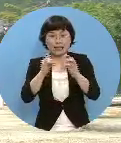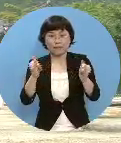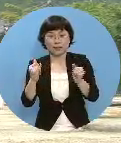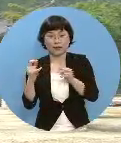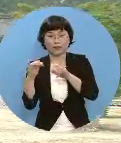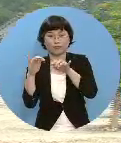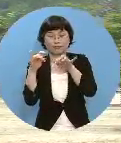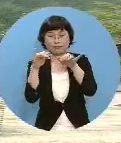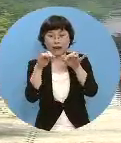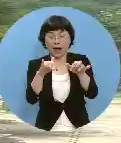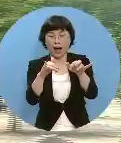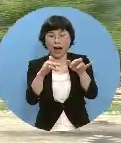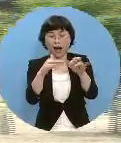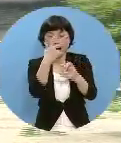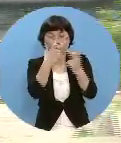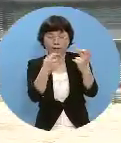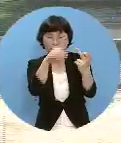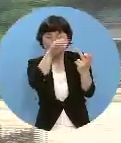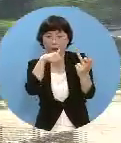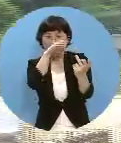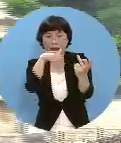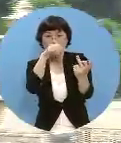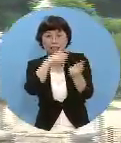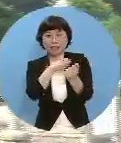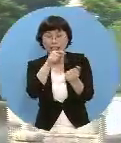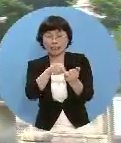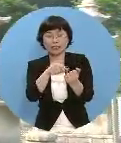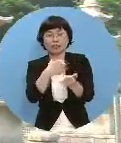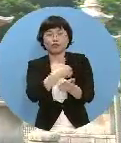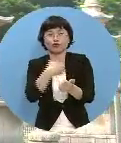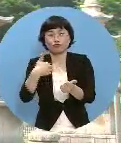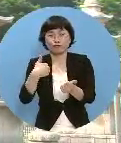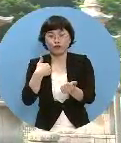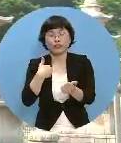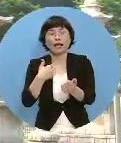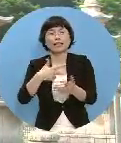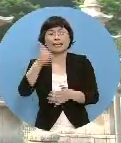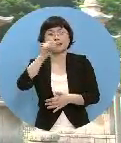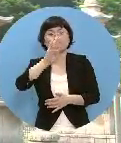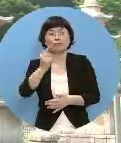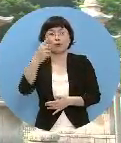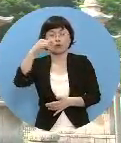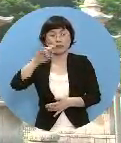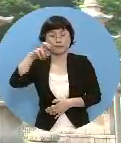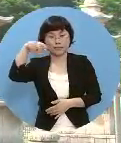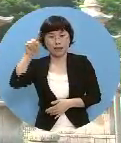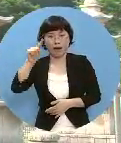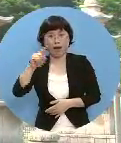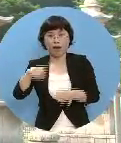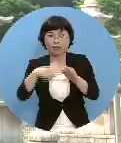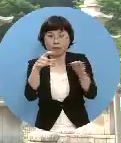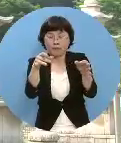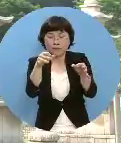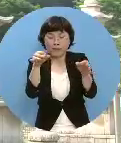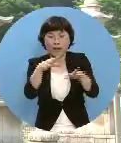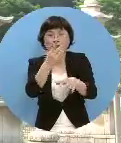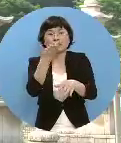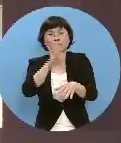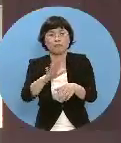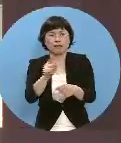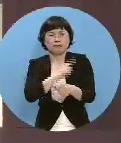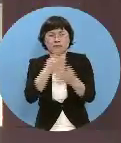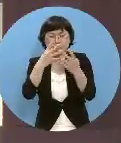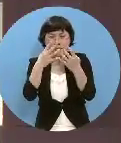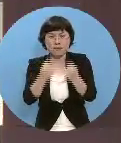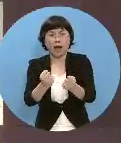깊은 곳까지 이끌기에 손색이 없는 장흥 보림사. 단위 사찰로서는 가장 많은 문화재를 보유하고 있어